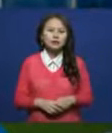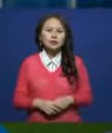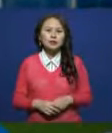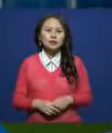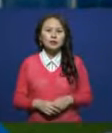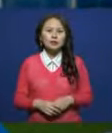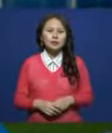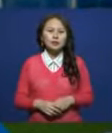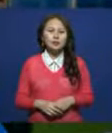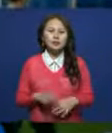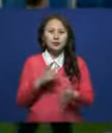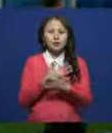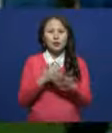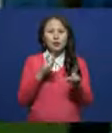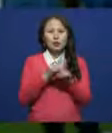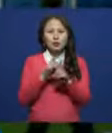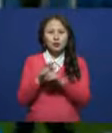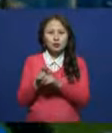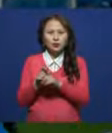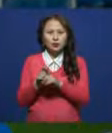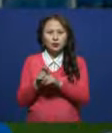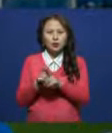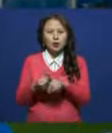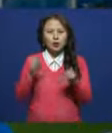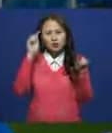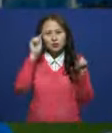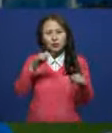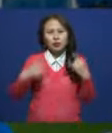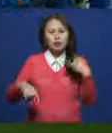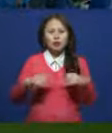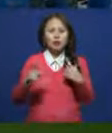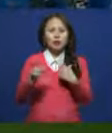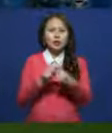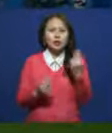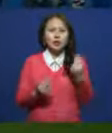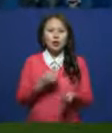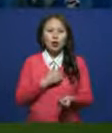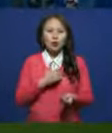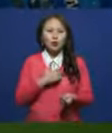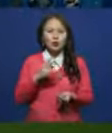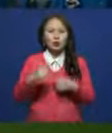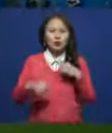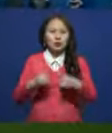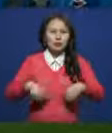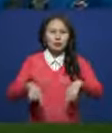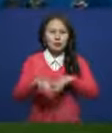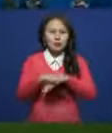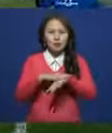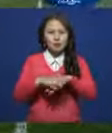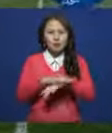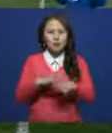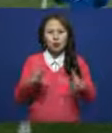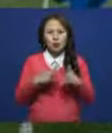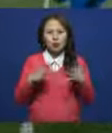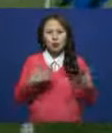Карим Бензема, Серхио Рамос сияқты атақты футболистермен доп тепкім келеді мен. Нумансаның алаңы мен базасы біздікінен оқ бойы